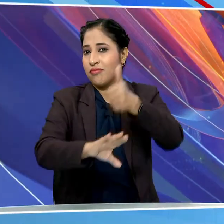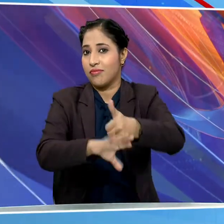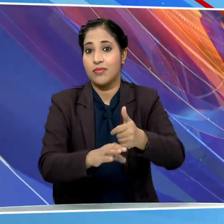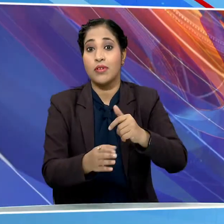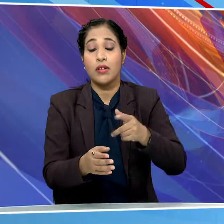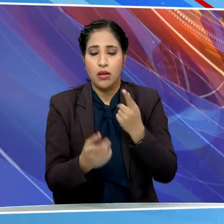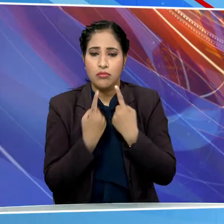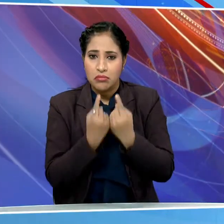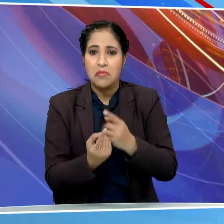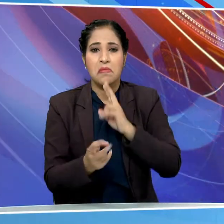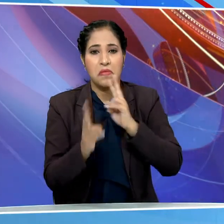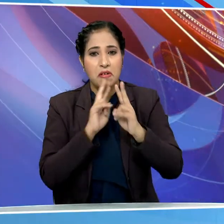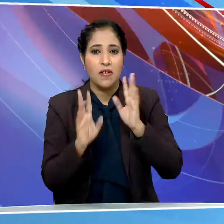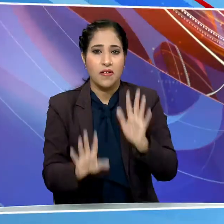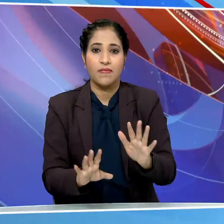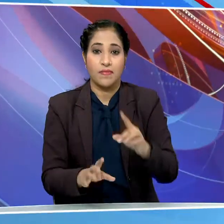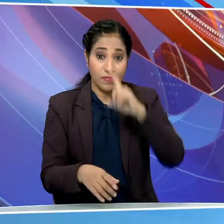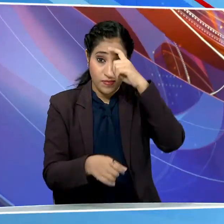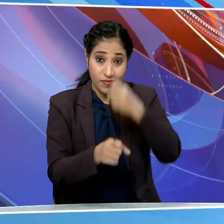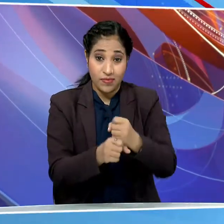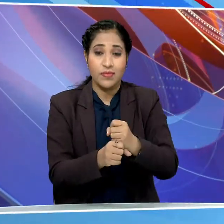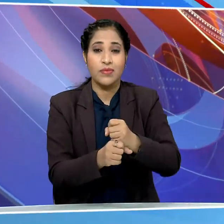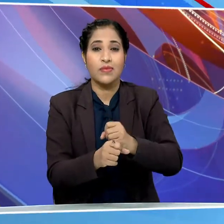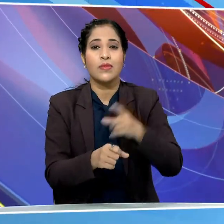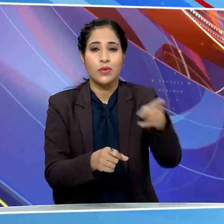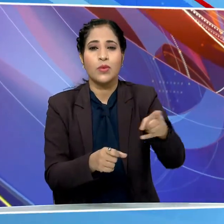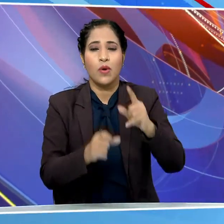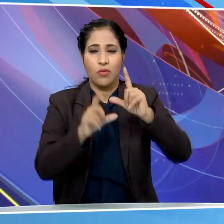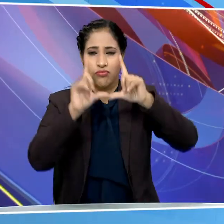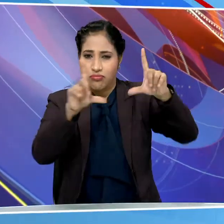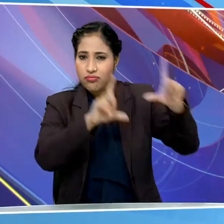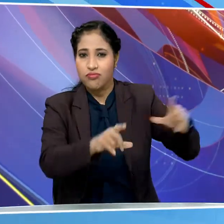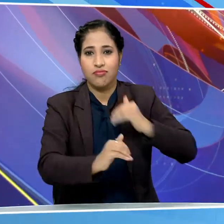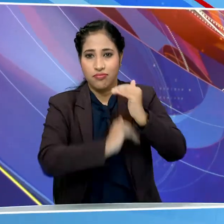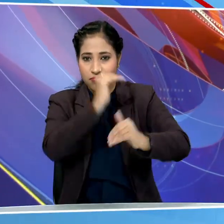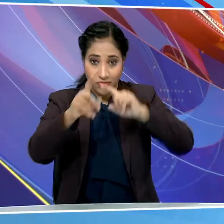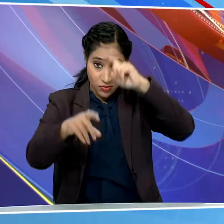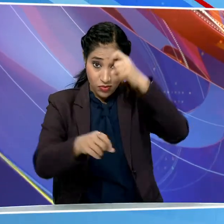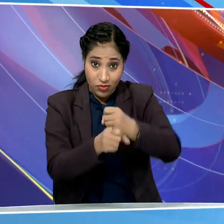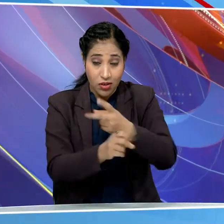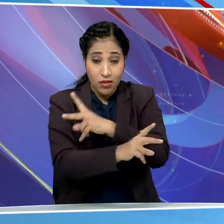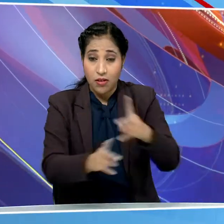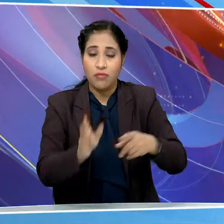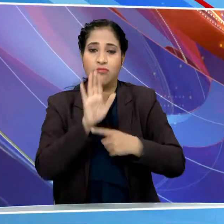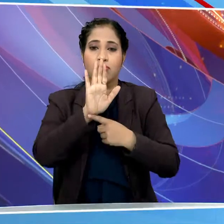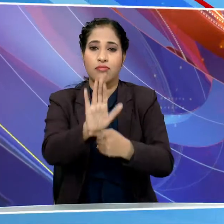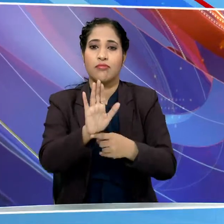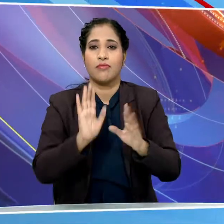उसका अवलोकन किया। प्रदर्शनी गुजरात की विकास यात्रा पर आधारित है।